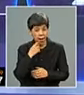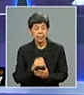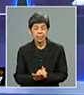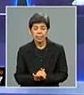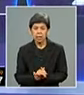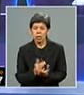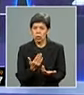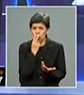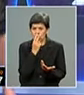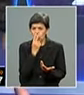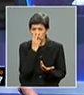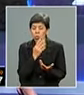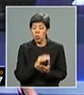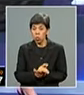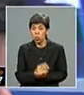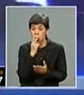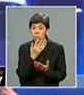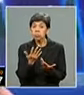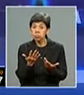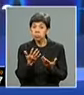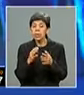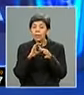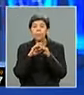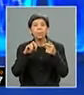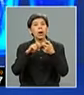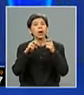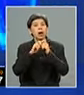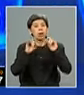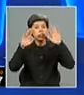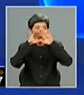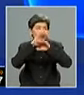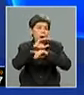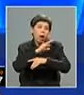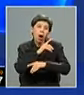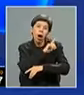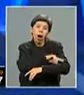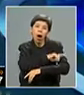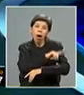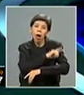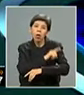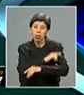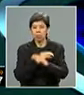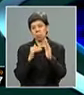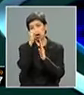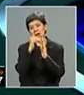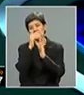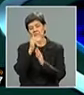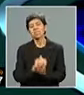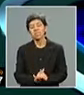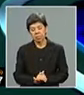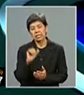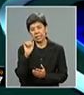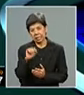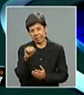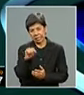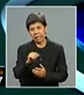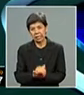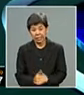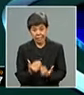ครับอีกสิ่งหนึ่งที่เราต้องตามกันต่อครับนั่นก็คือเรื่องของปัญหาหมอกควันในพื้นที่ภาคเหนือนะครับคุณแซคธนินวัฒน์ครับ ใช่แล้วครับเพราะว่าตอนนี้